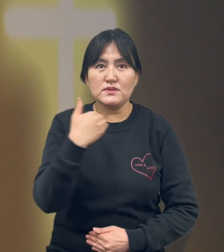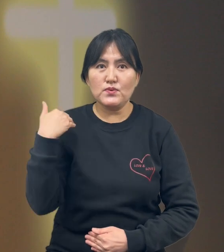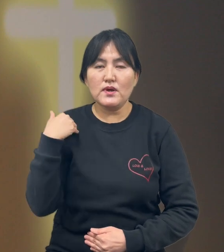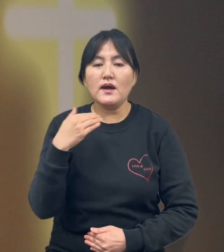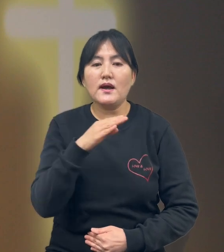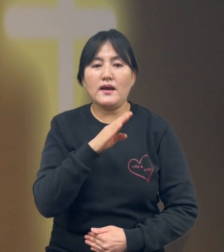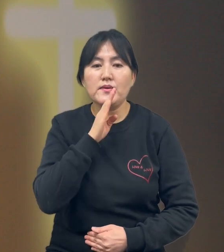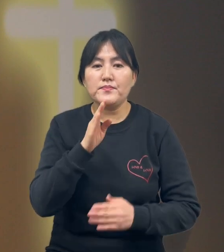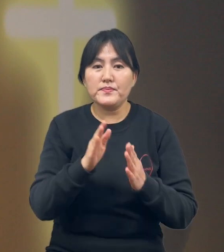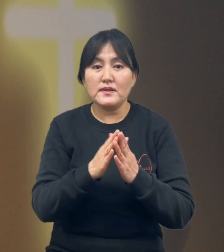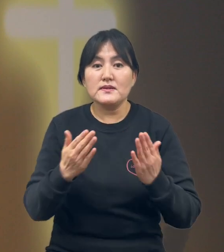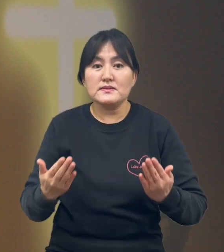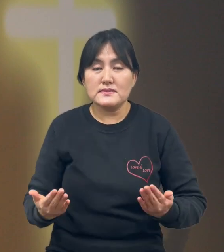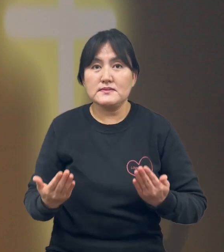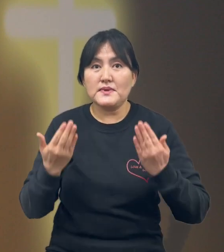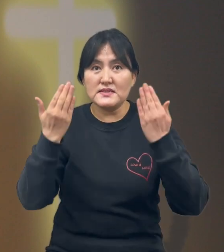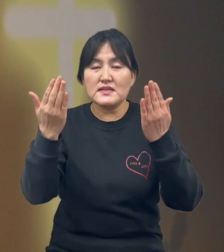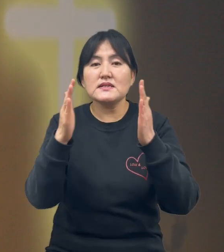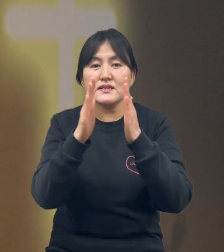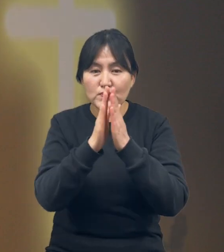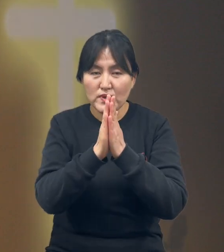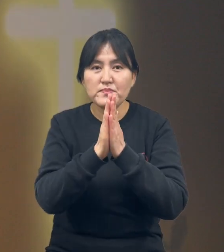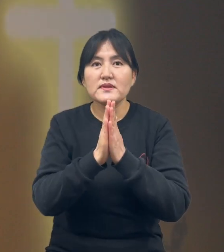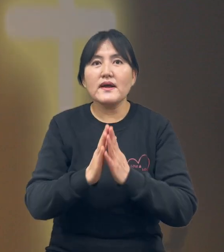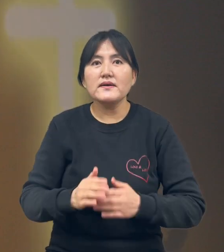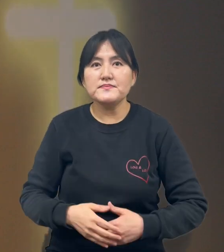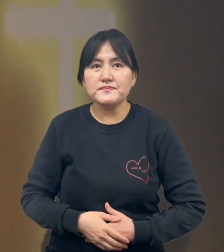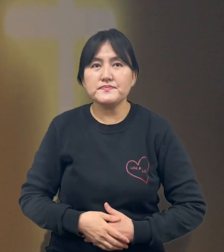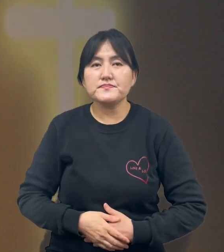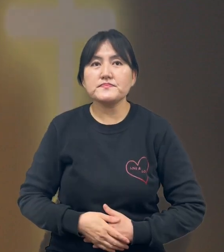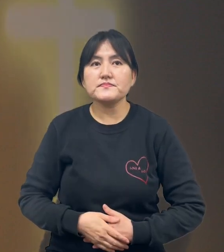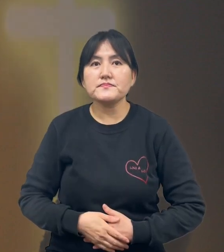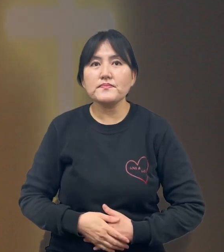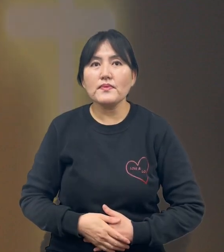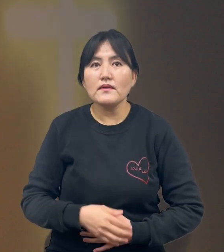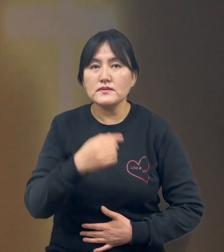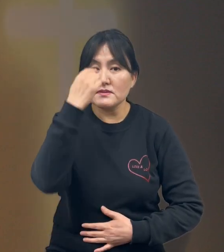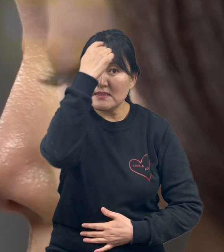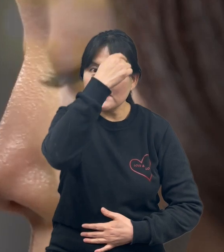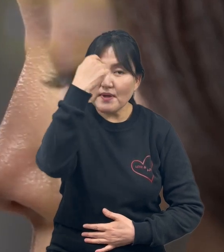성부와 성자와 성령의 이름으로 아멘 하며 바치는 기도입니다.